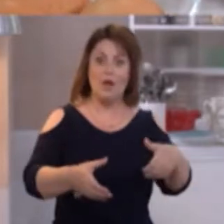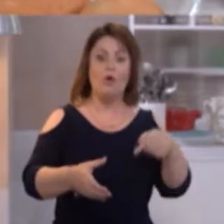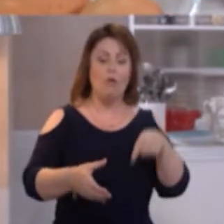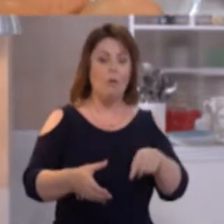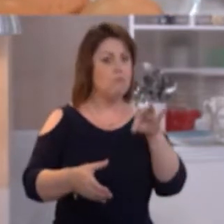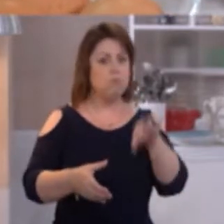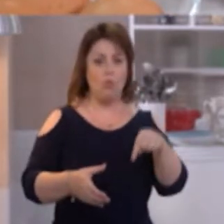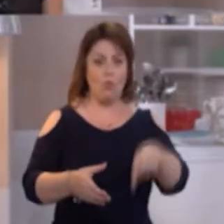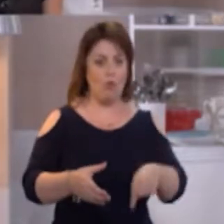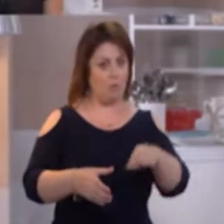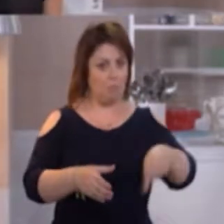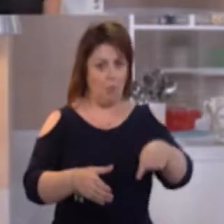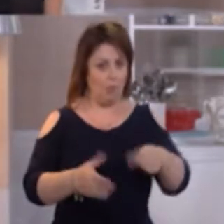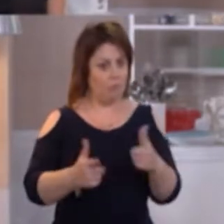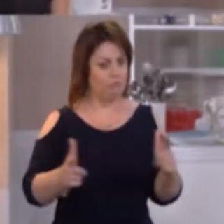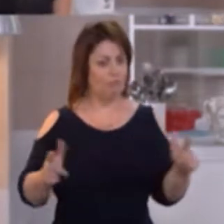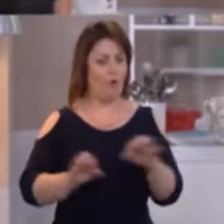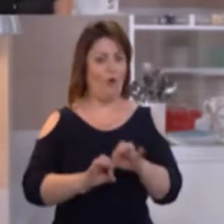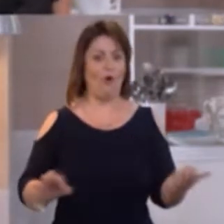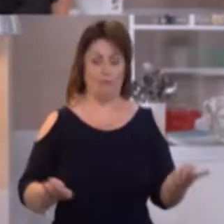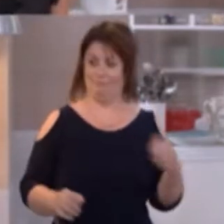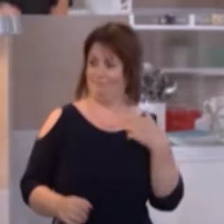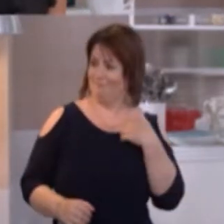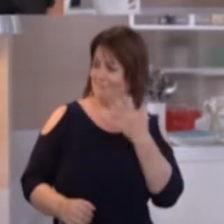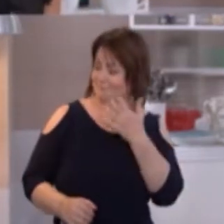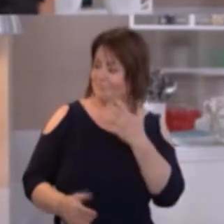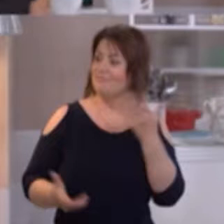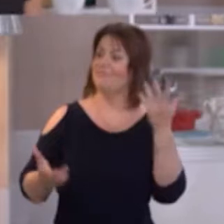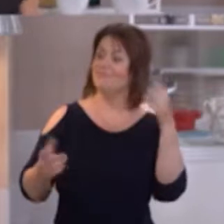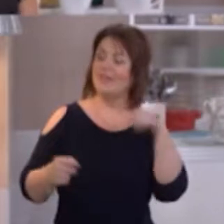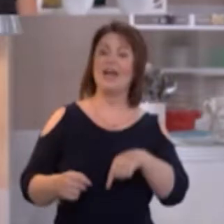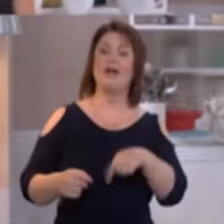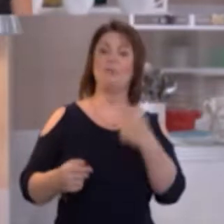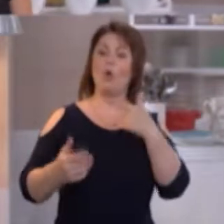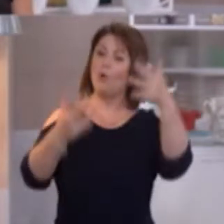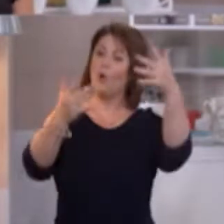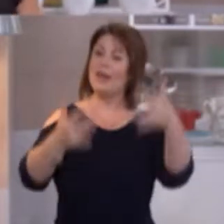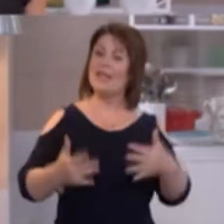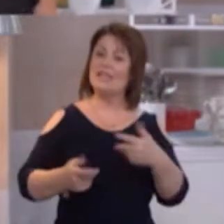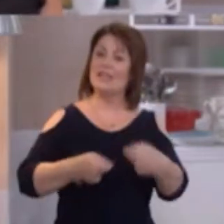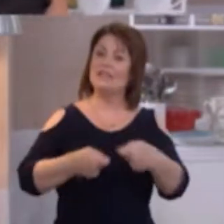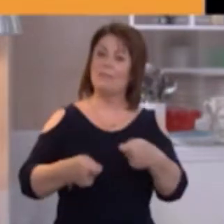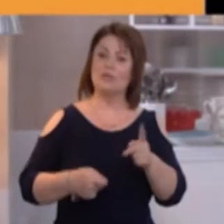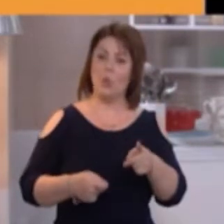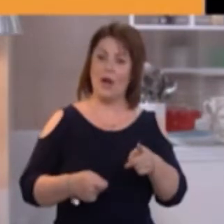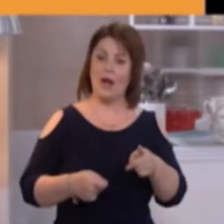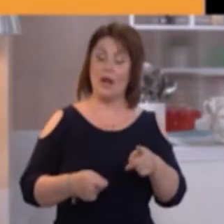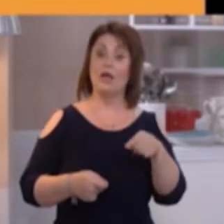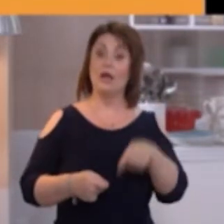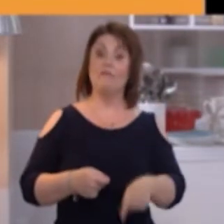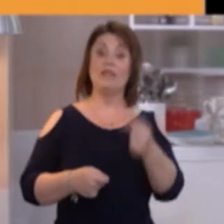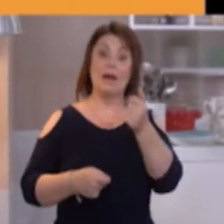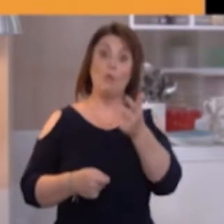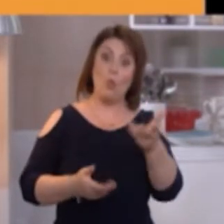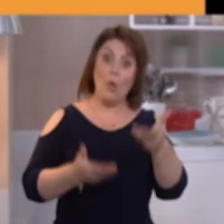Non avrà il buco. Per cui, allora, fammi procedere così con la lista della spesa, quindi dosi ed